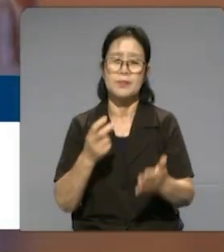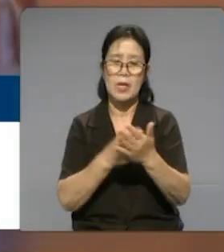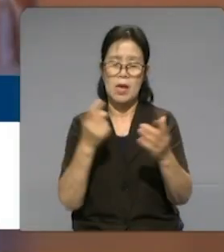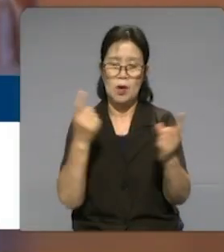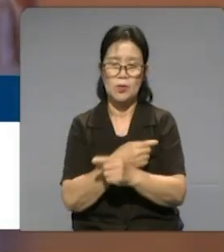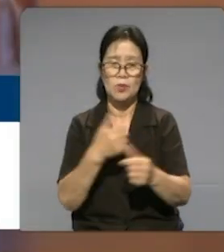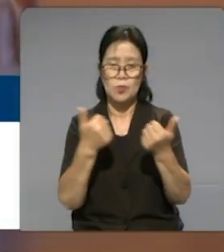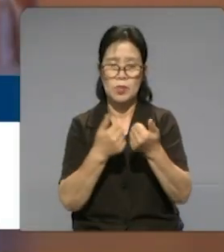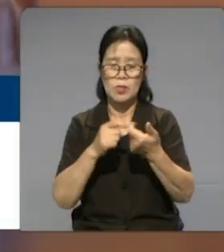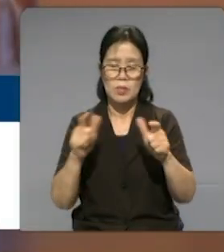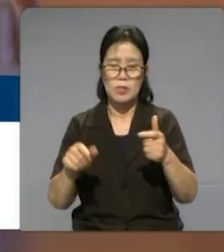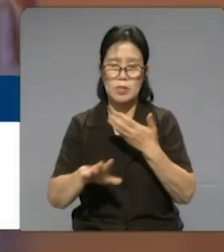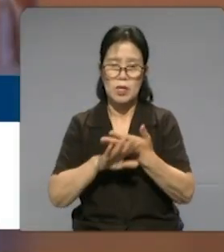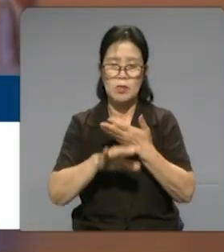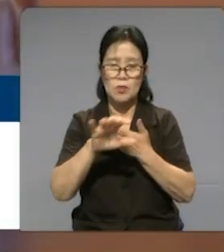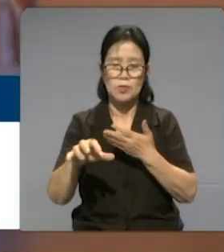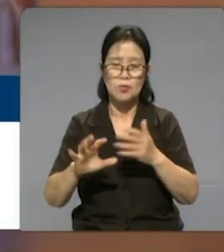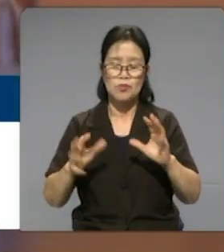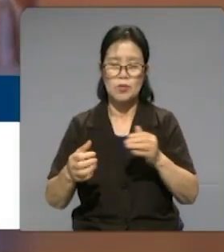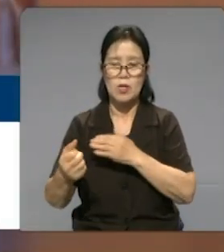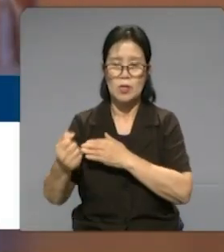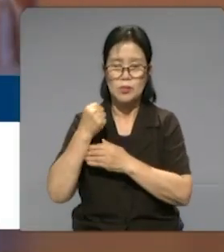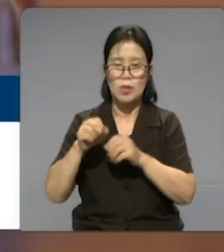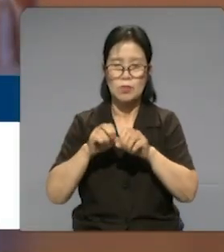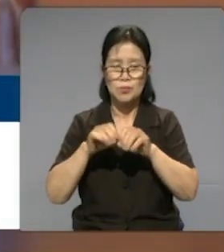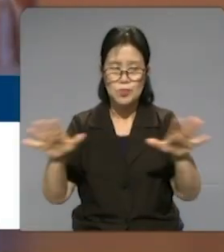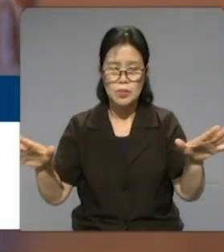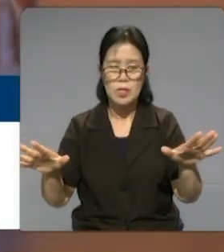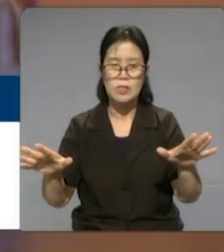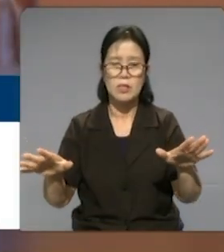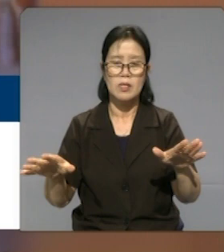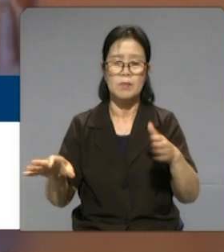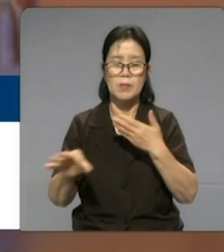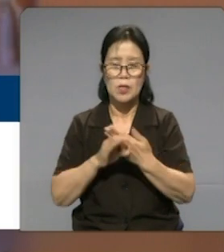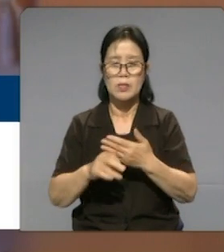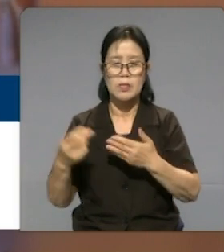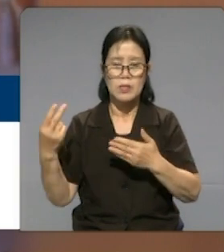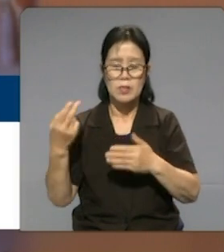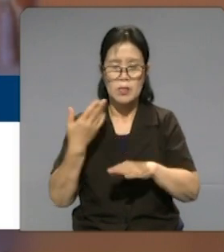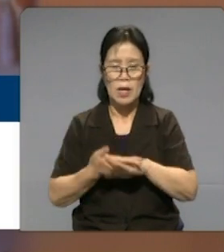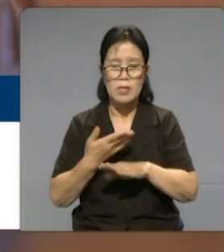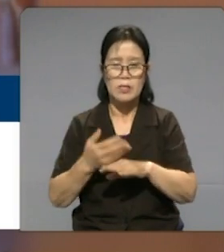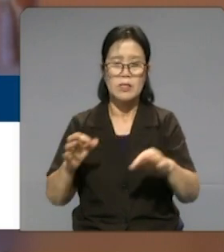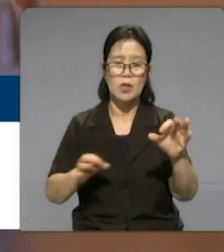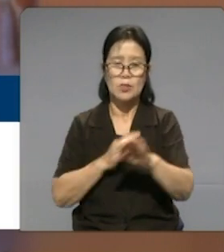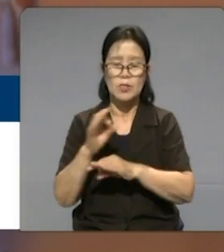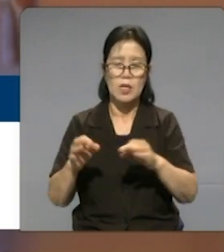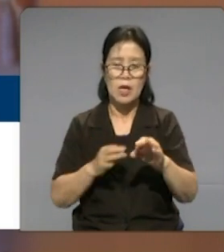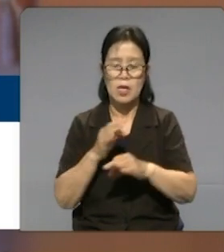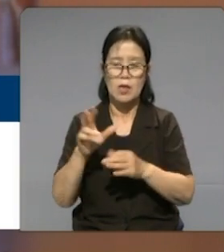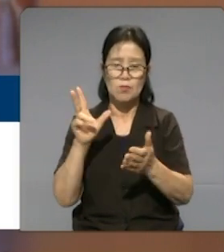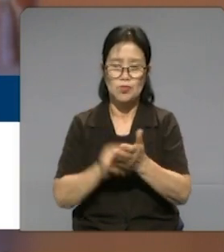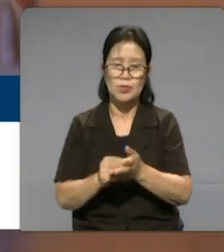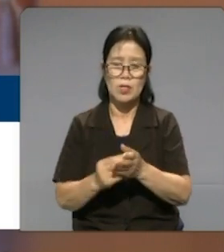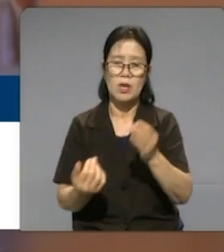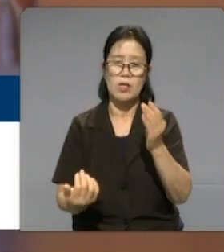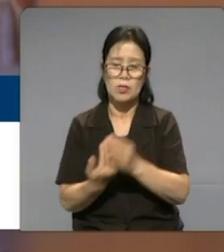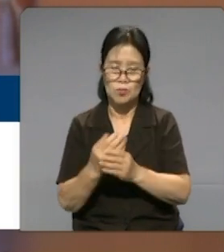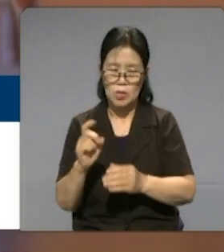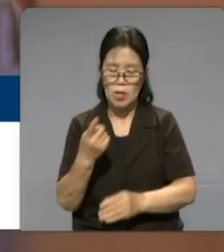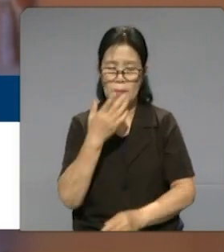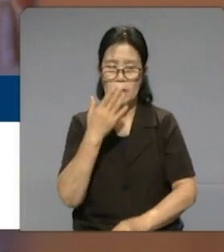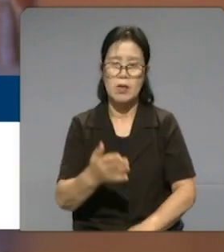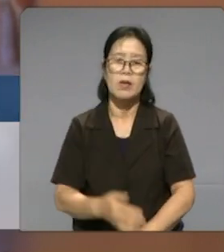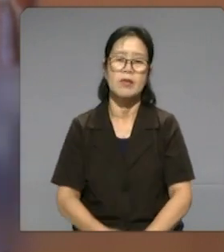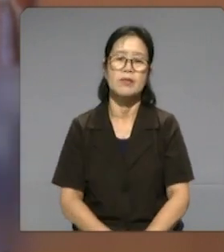개헌 논의 등 다른 곳으로 국가 역량을 분산시킬 경우 또 다른 경제의 블랙홀을 유발시킬